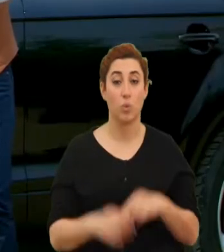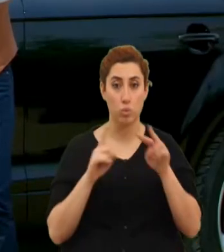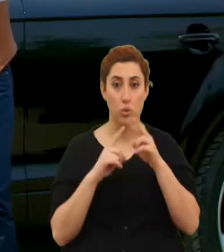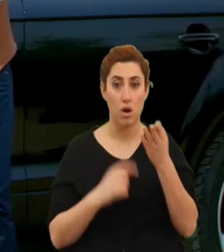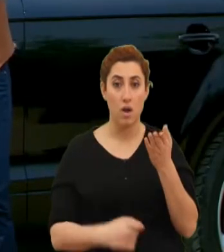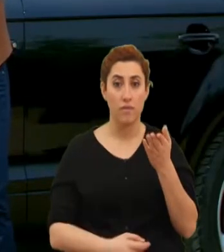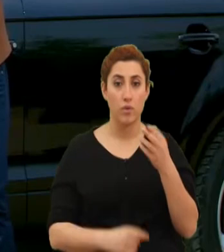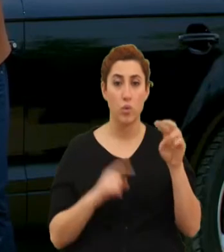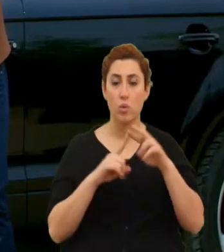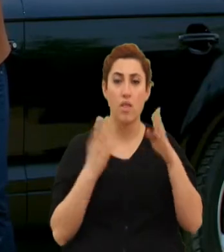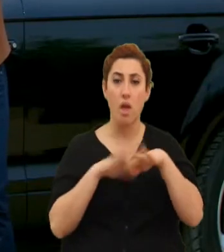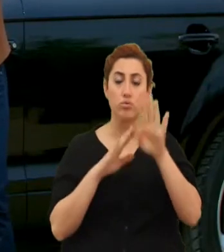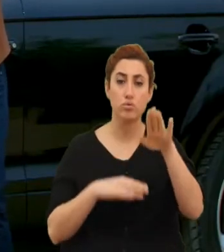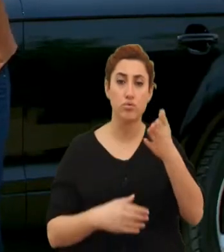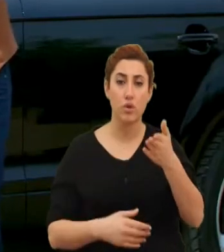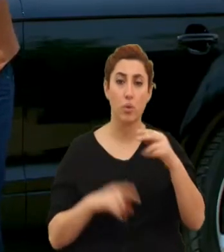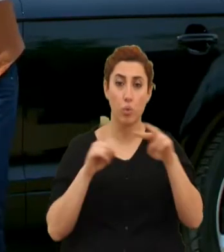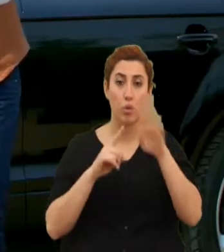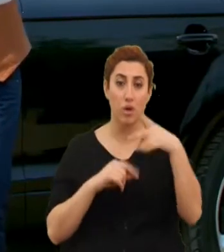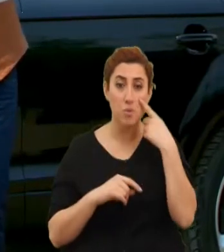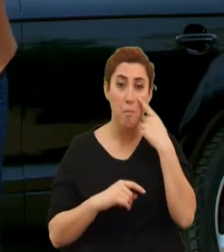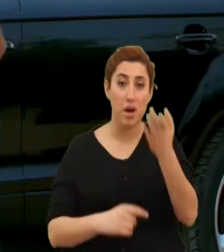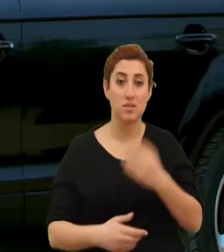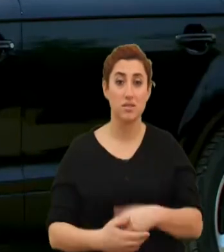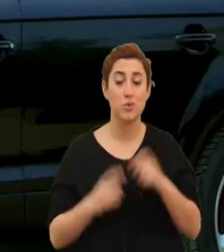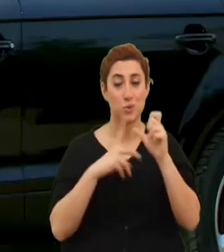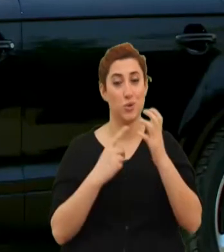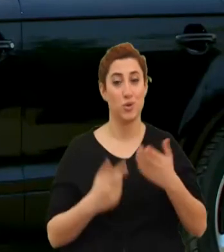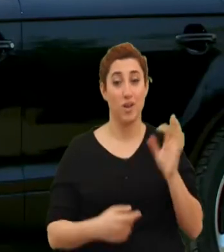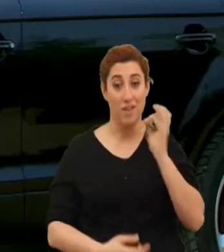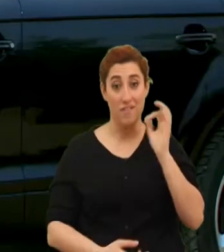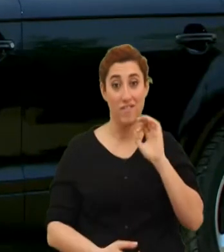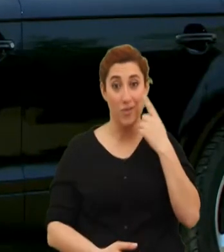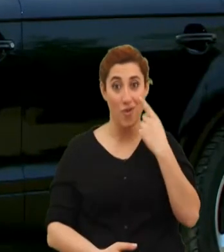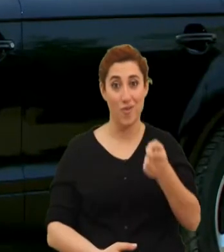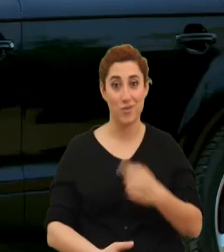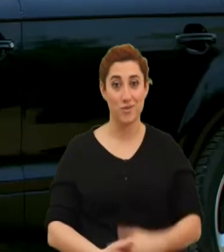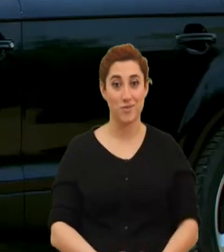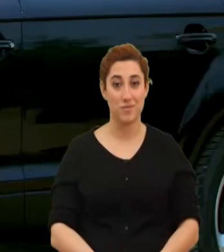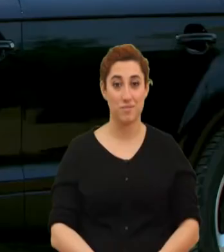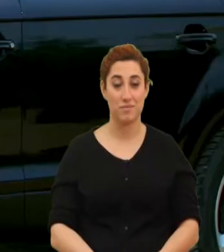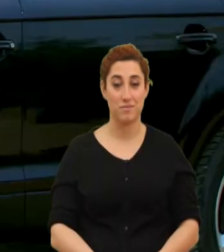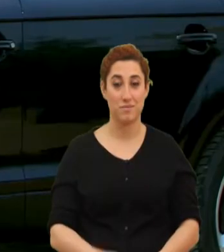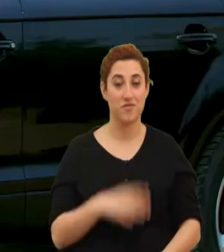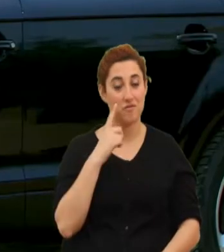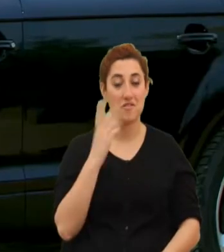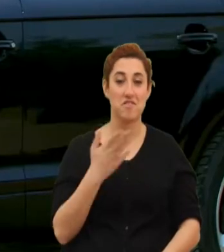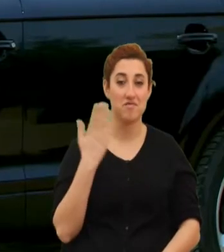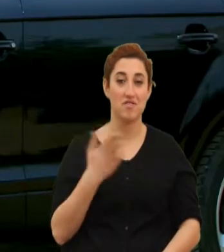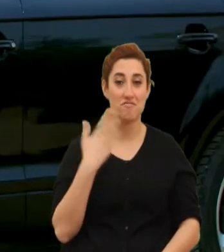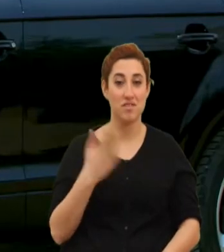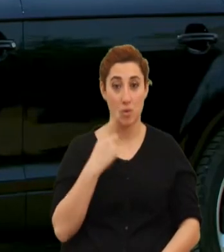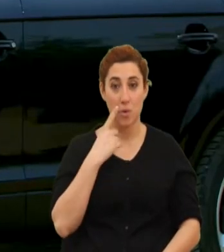Nurhan! Nurhan ne yapıyorsun burada? Nurhan şuna baksana ya! Görüyorsun değil mi fotoğrafı? Vay vay vay. Bak görüyor